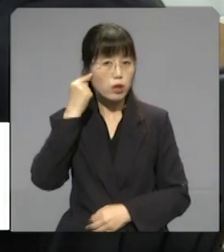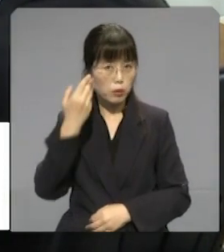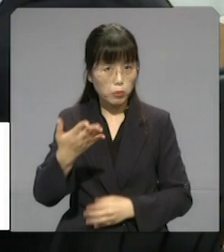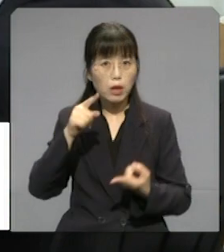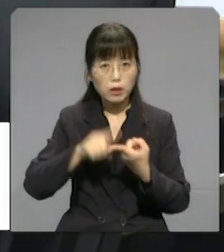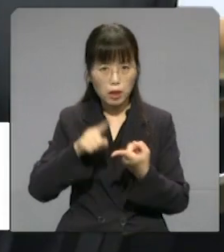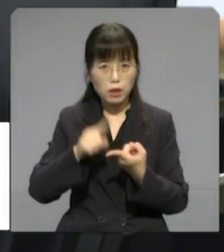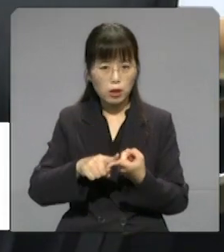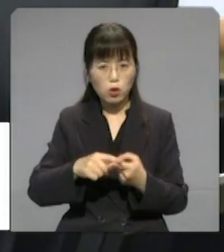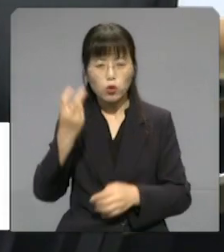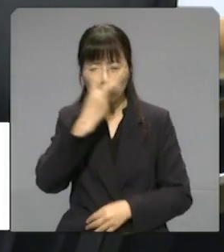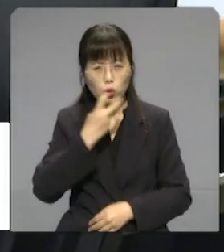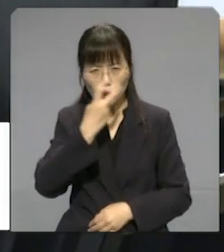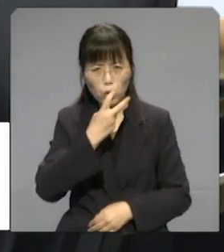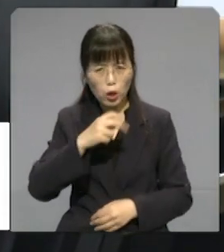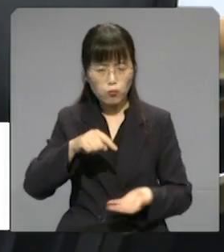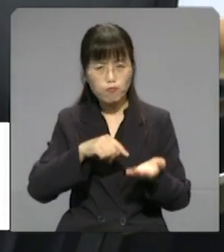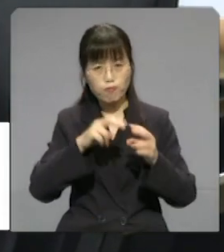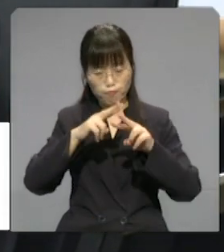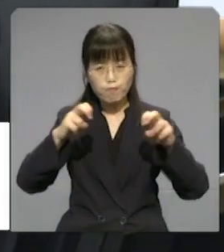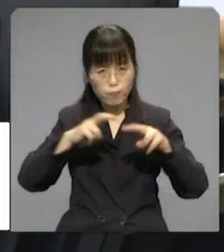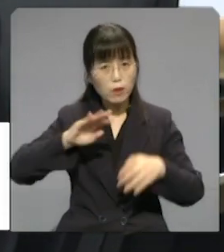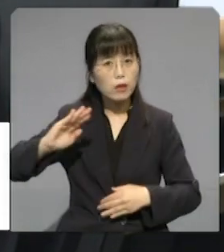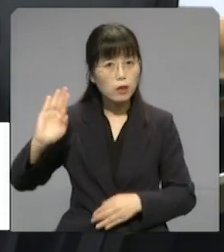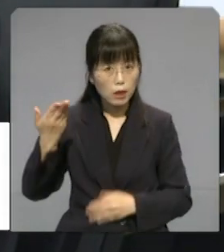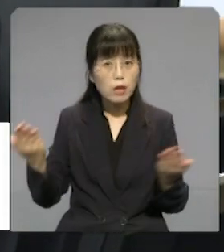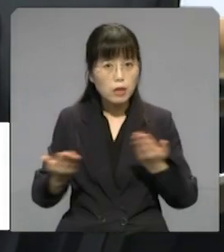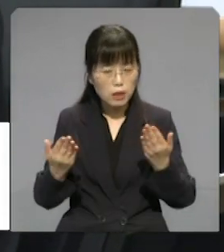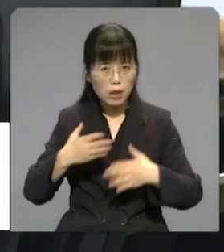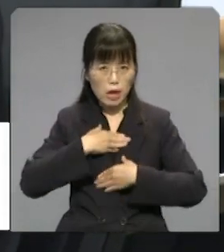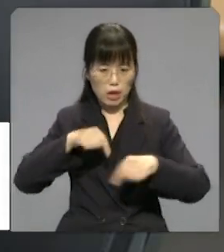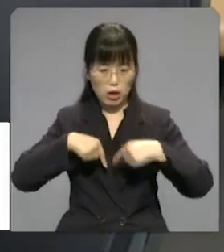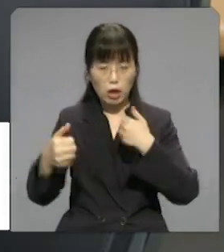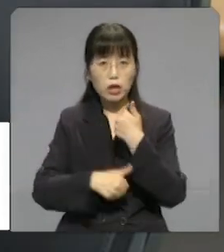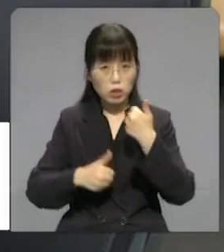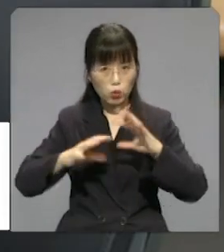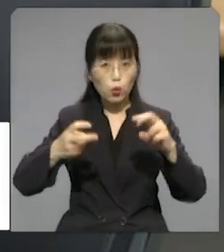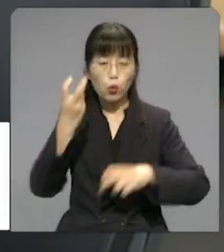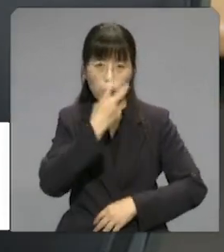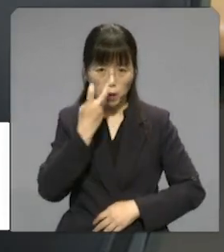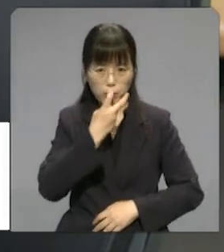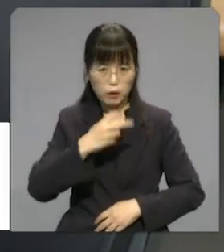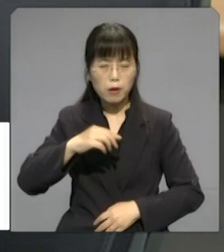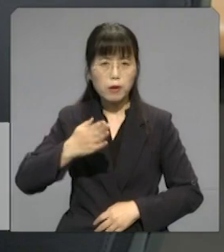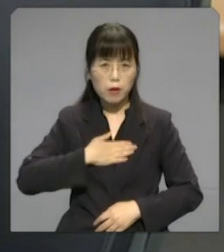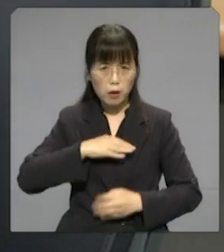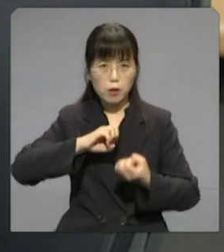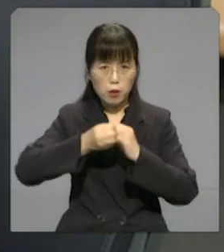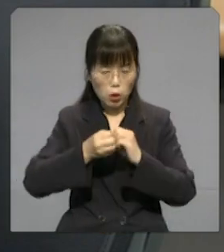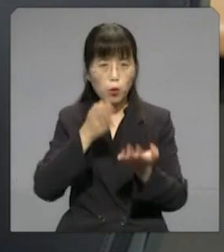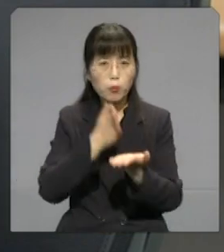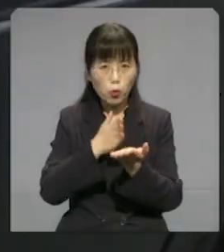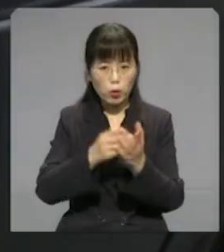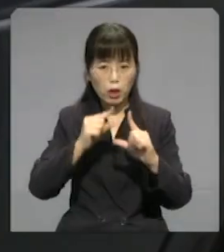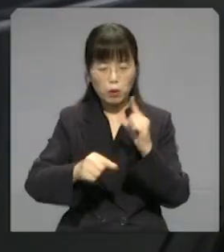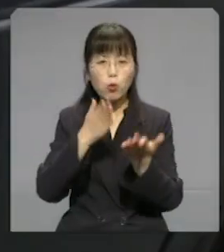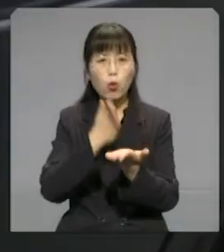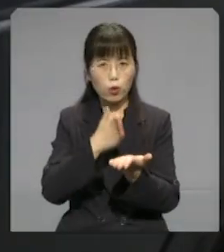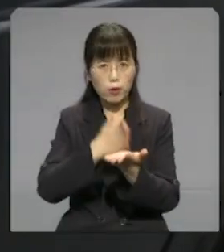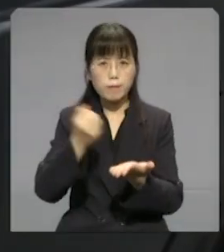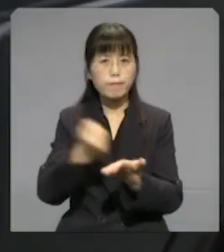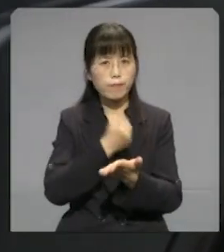대해서는 수사로 밝혀질 일이라며 지난 행안위 국감에서 자신의 발언을 외국 보도한 일부 언론에 대해